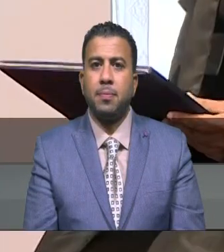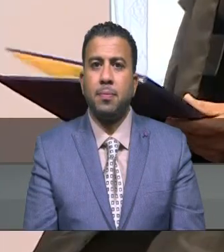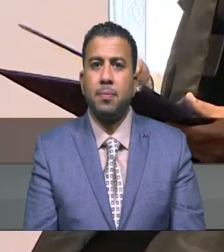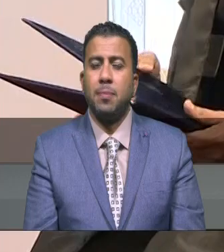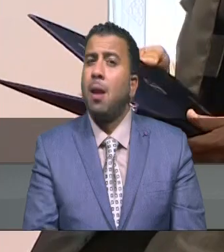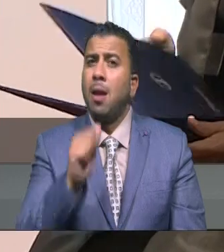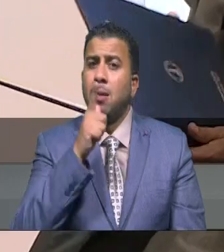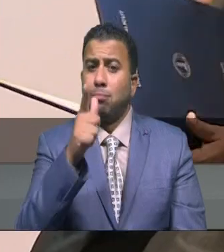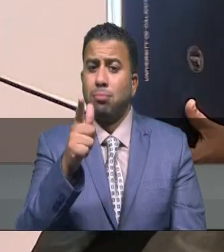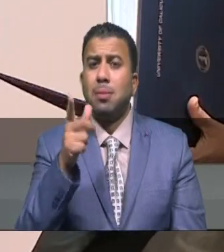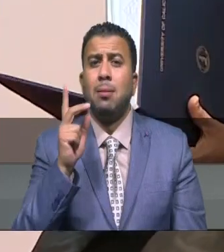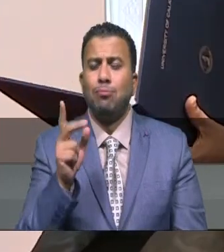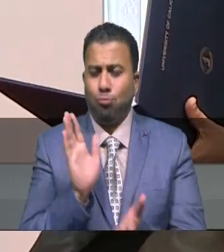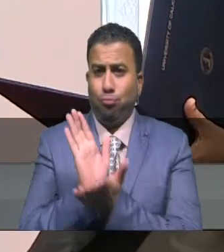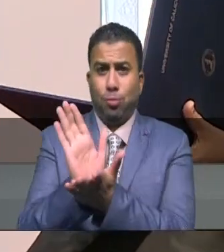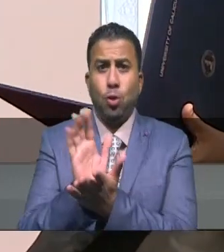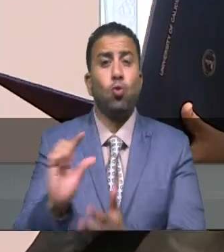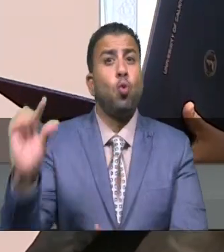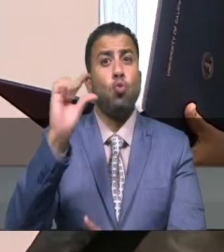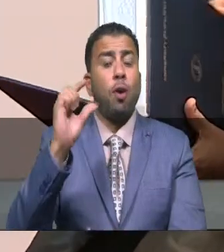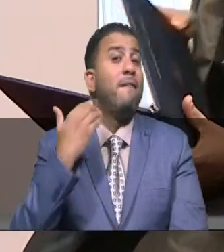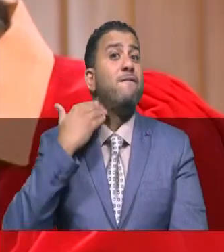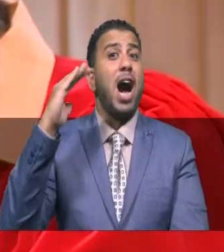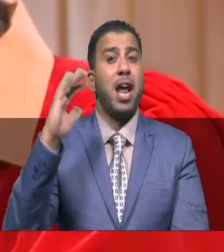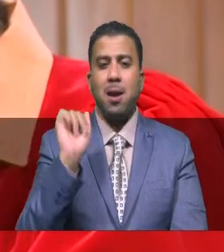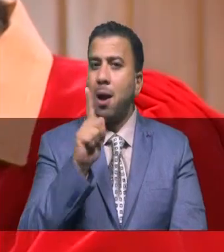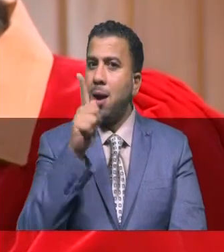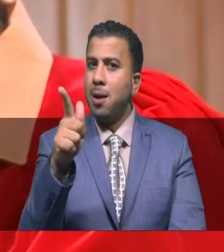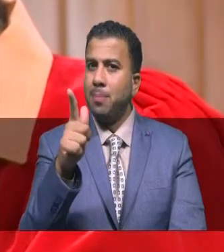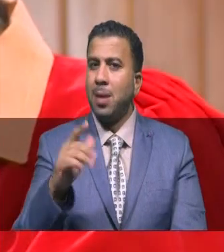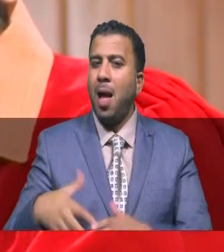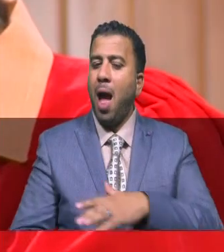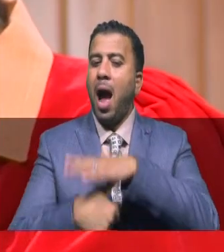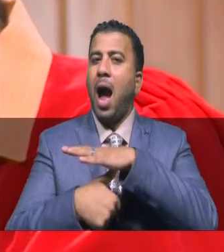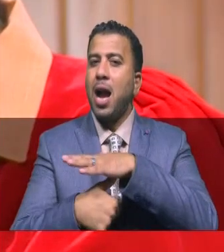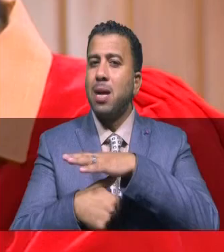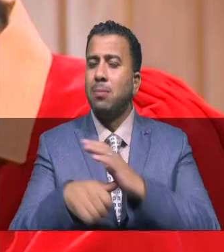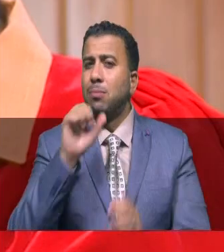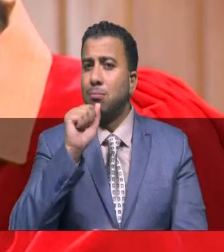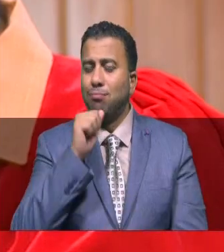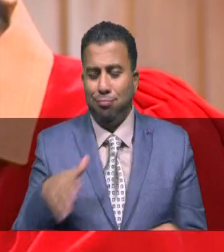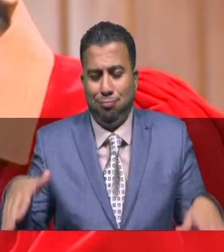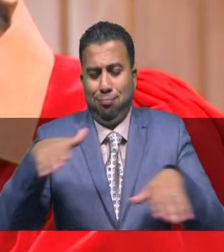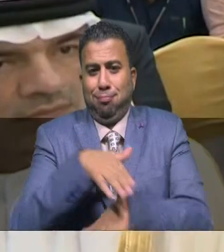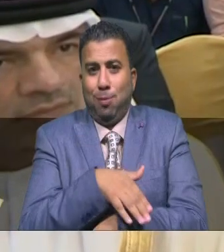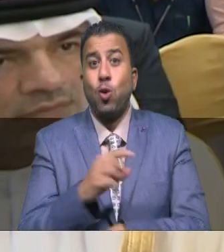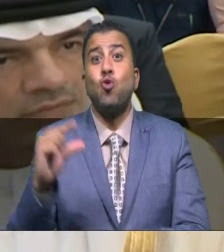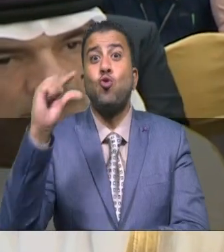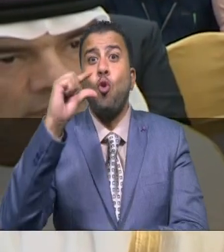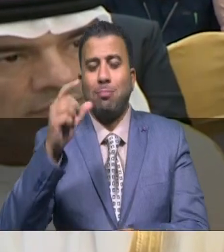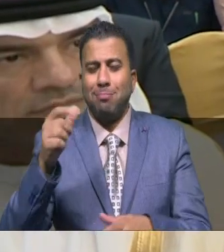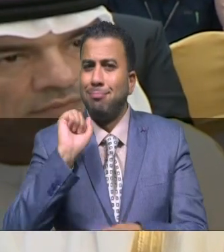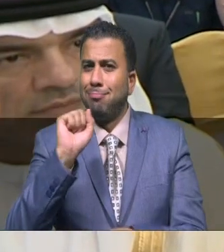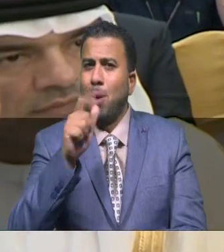وكانت مراسم منح الدكتوراه الفخريه قد بدات بارتداء صاحب السمو حاكم الشارقه لعب ائتي وشاح الدكتوره عقب ذلك